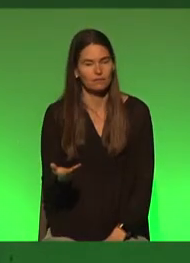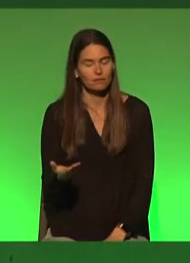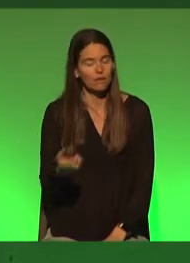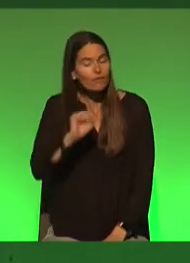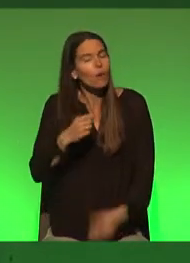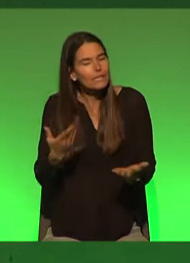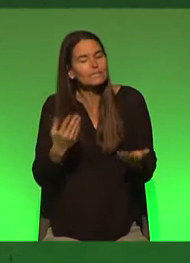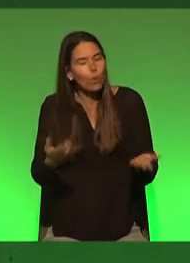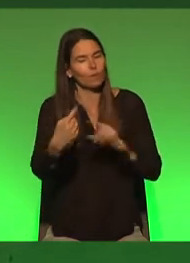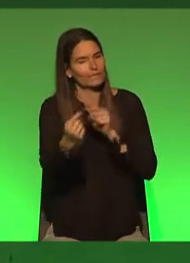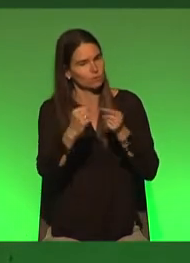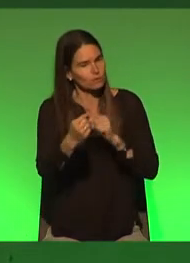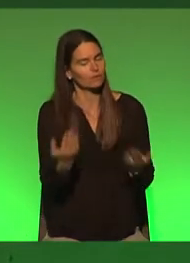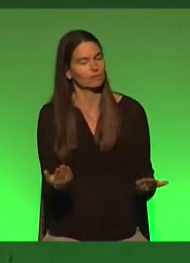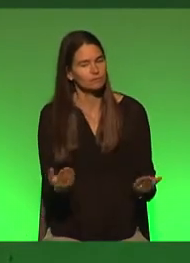nicht?